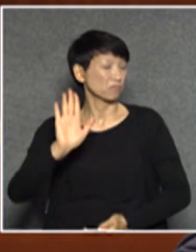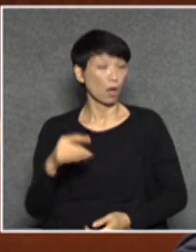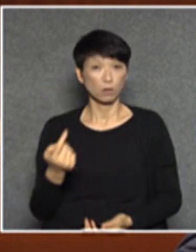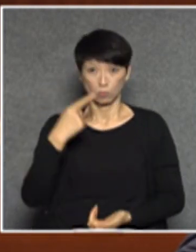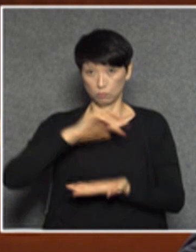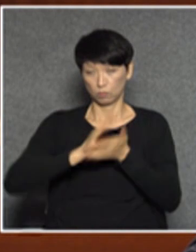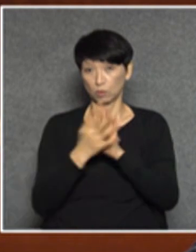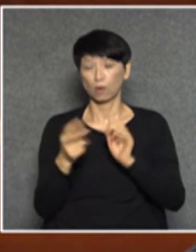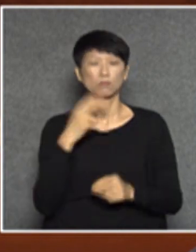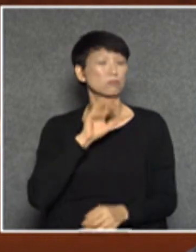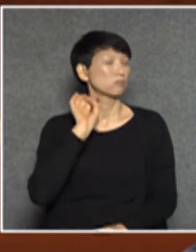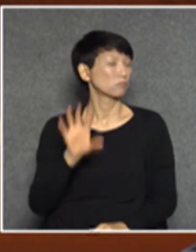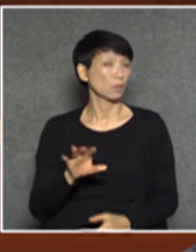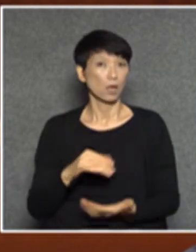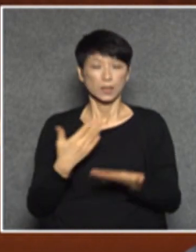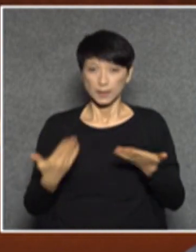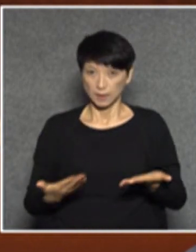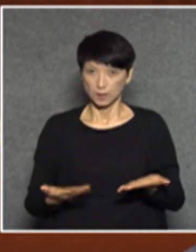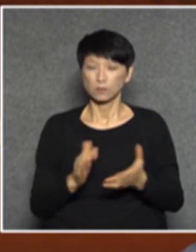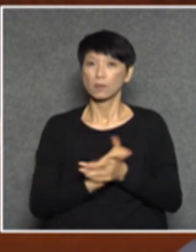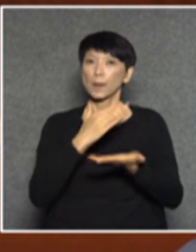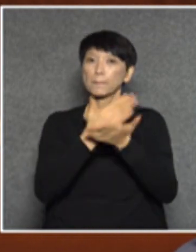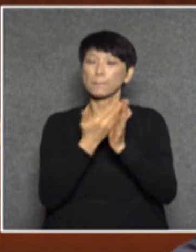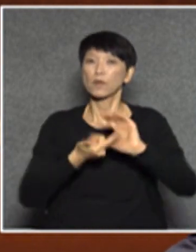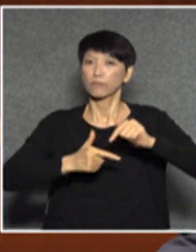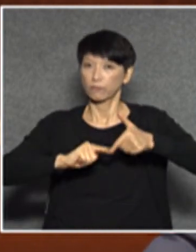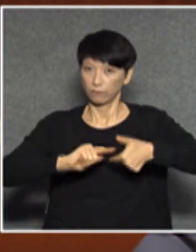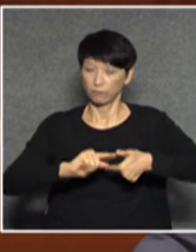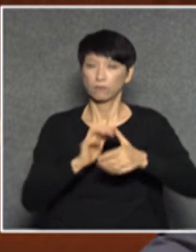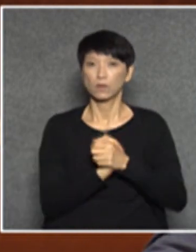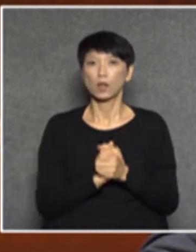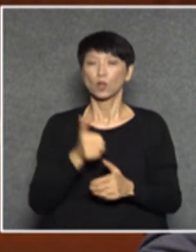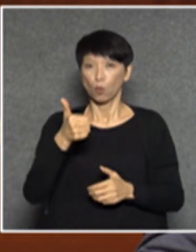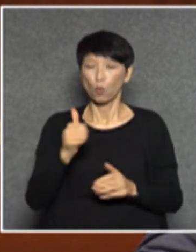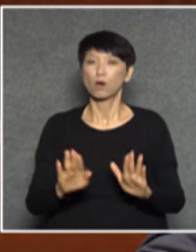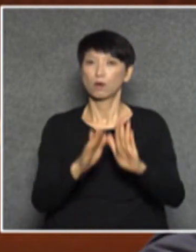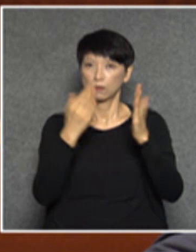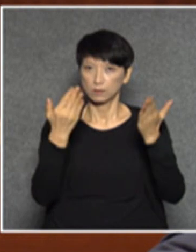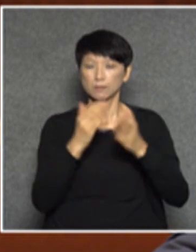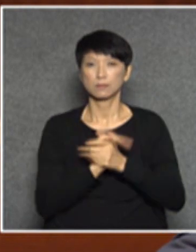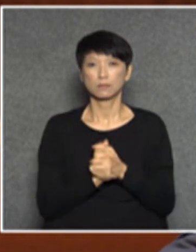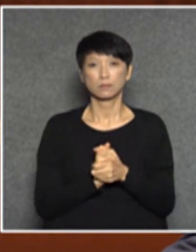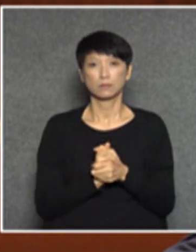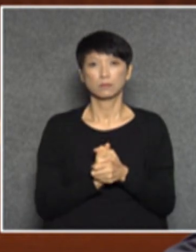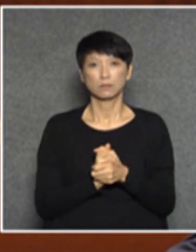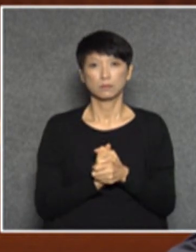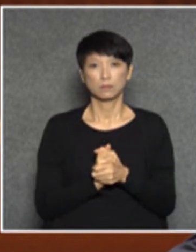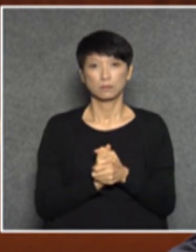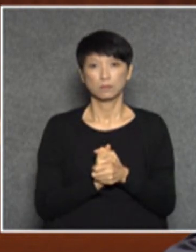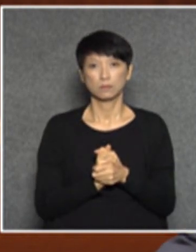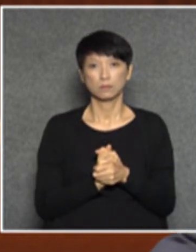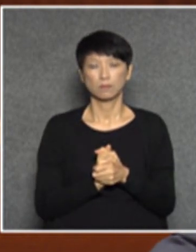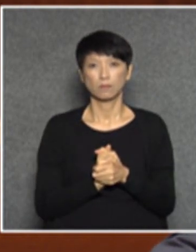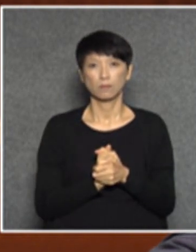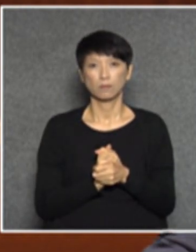咁。落去我睇可以用不同的方式，我覺得依個都是一個好的開始嚇。至少我哋提出話想